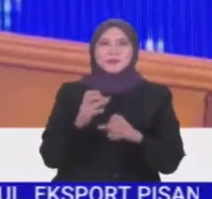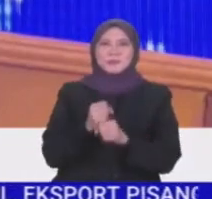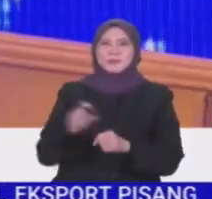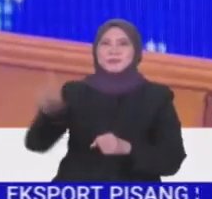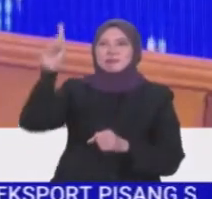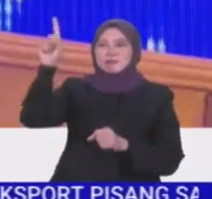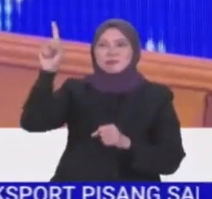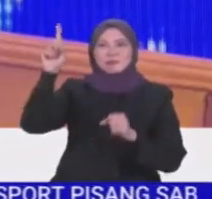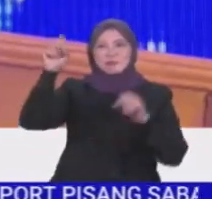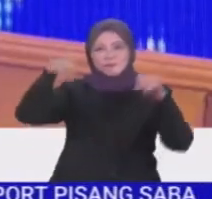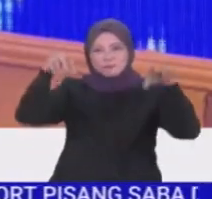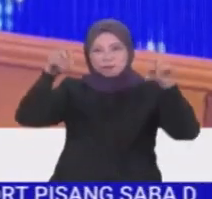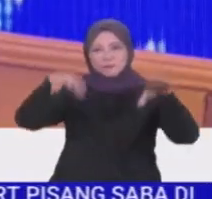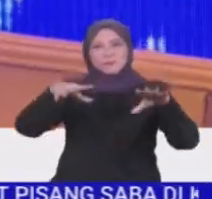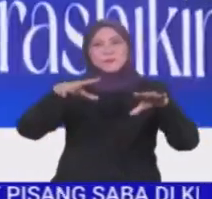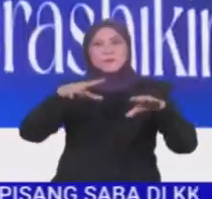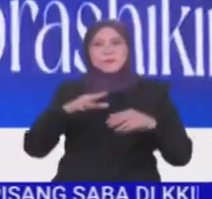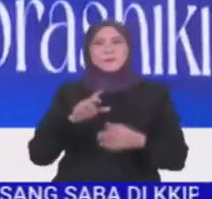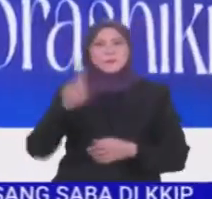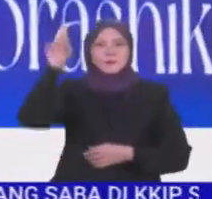balasan yang setimpal.